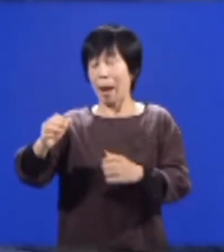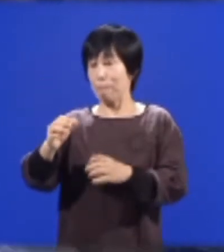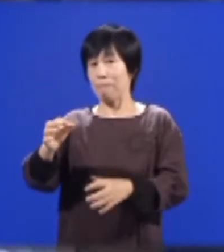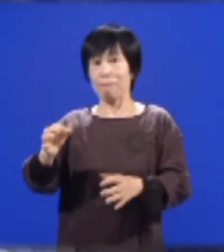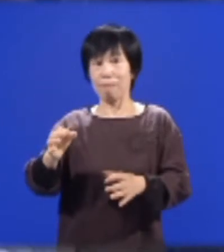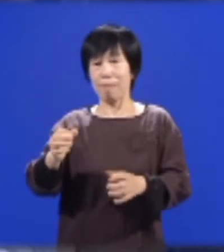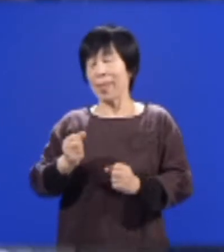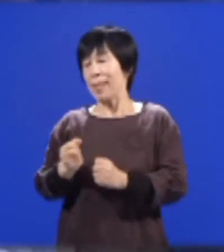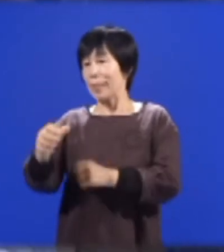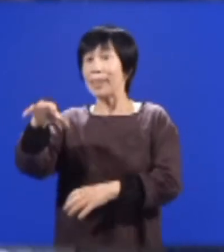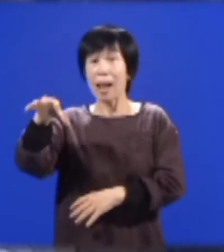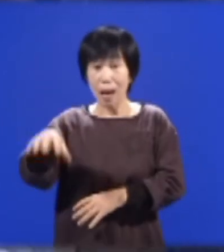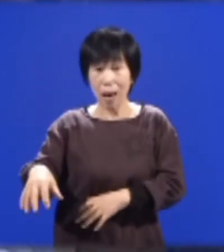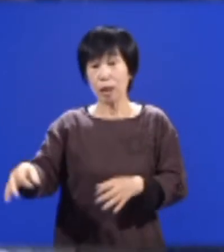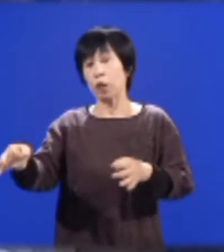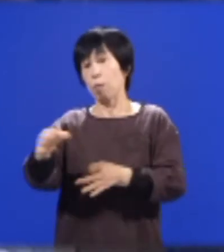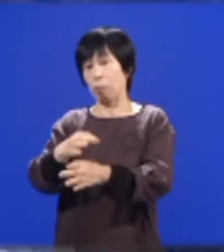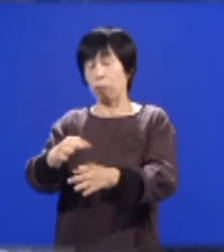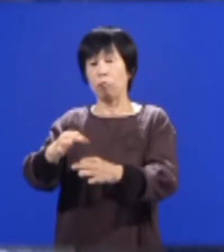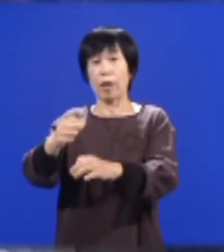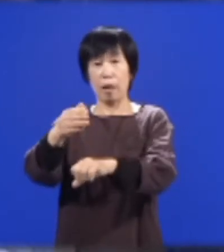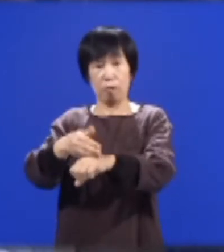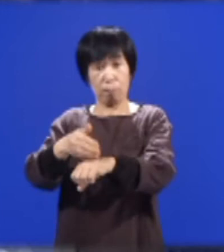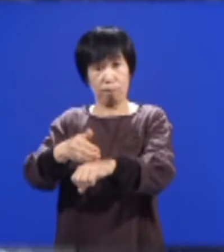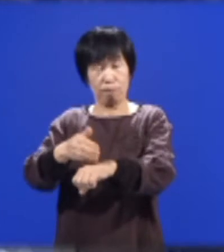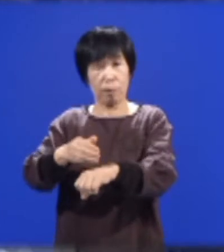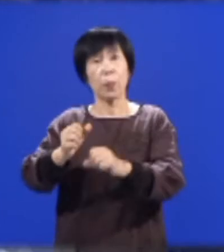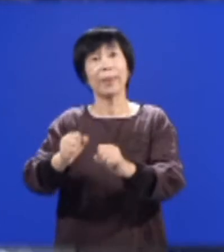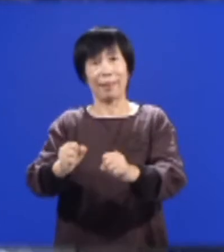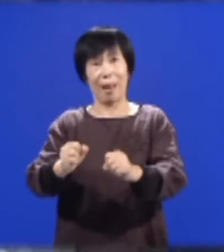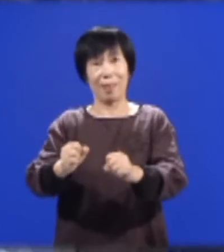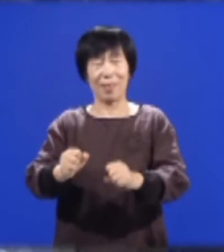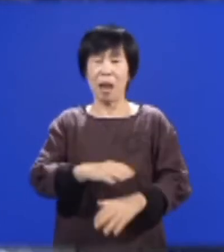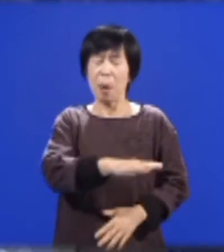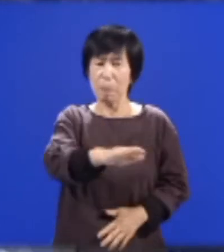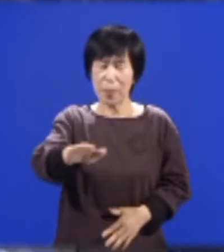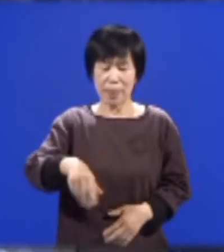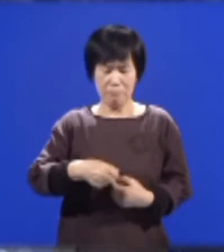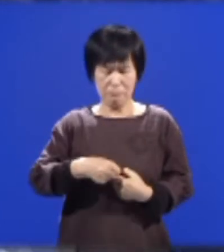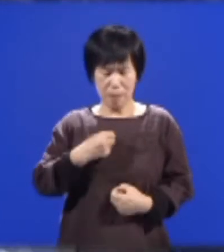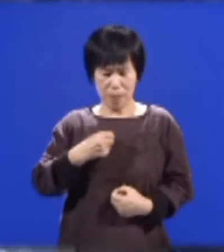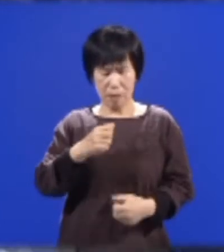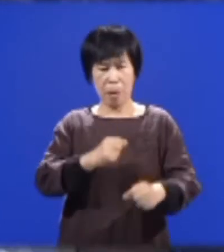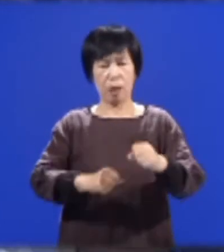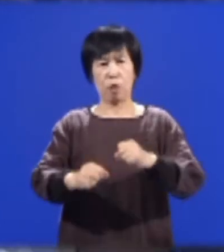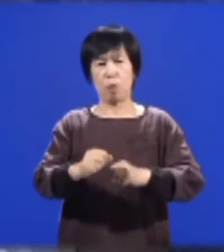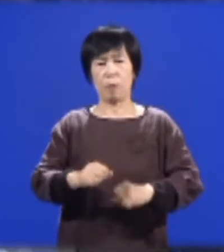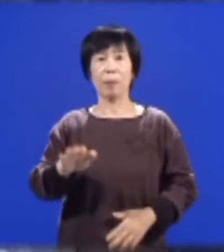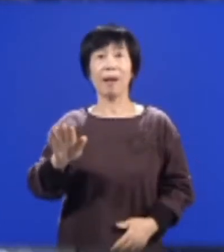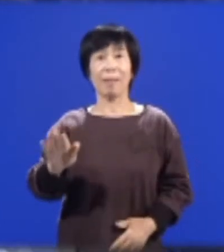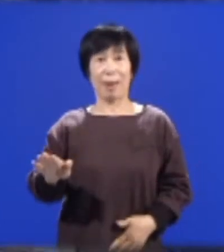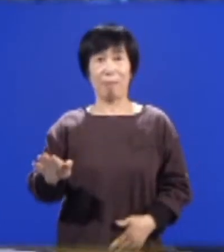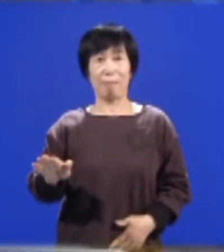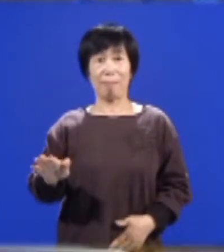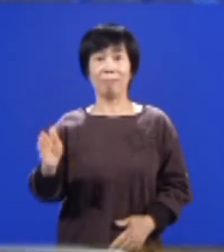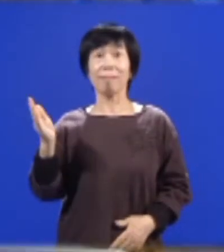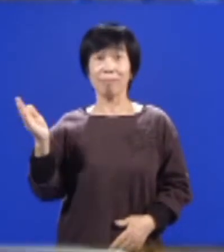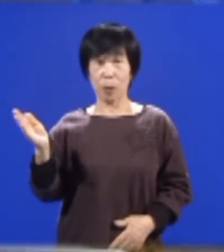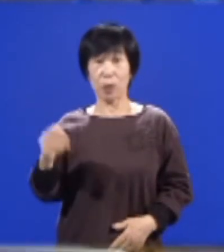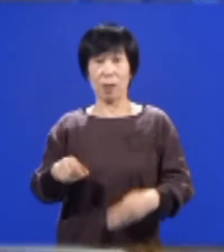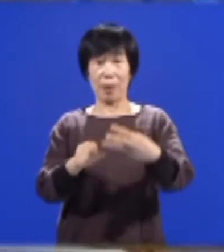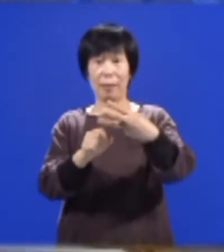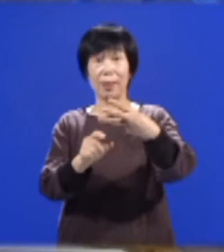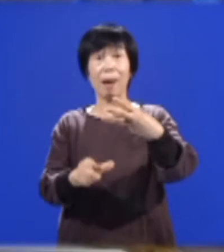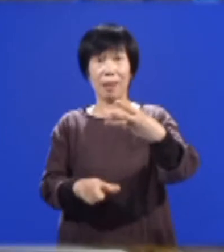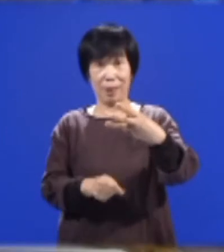われ、たくさんの人が参加。皆さん真剣に取り組んでいましたよ。3月に